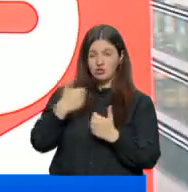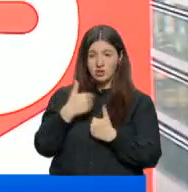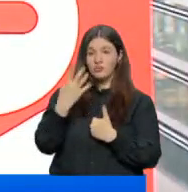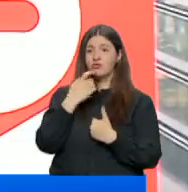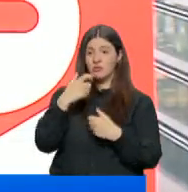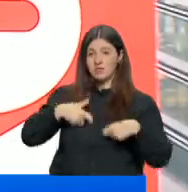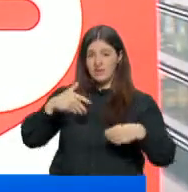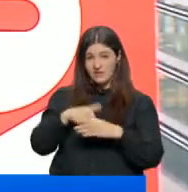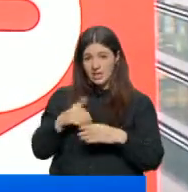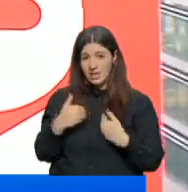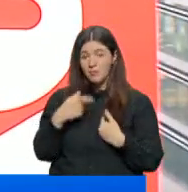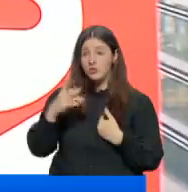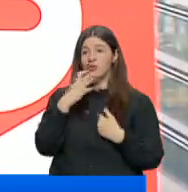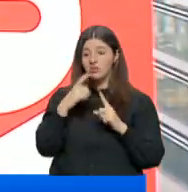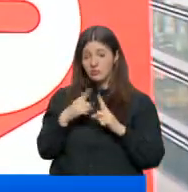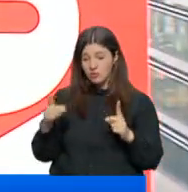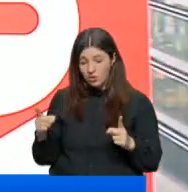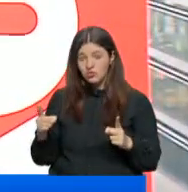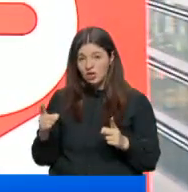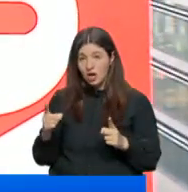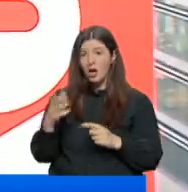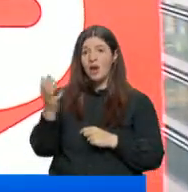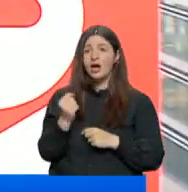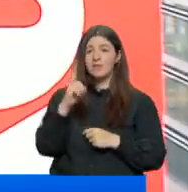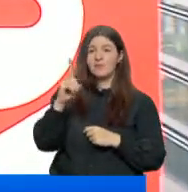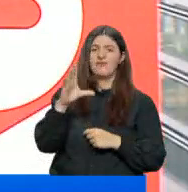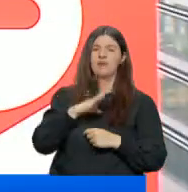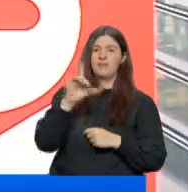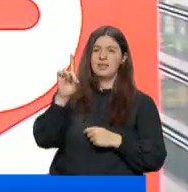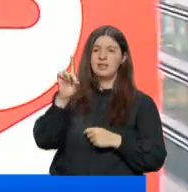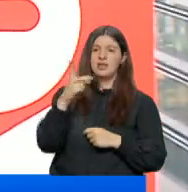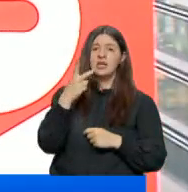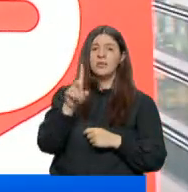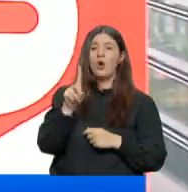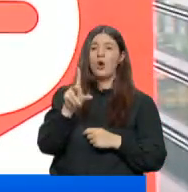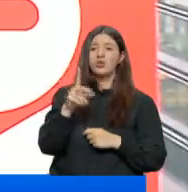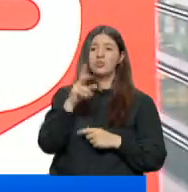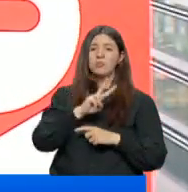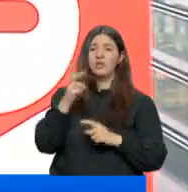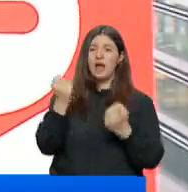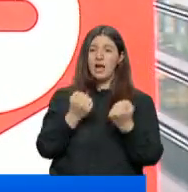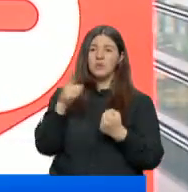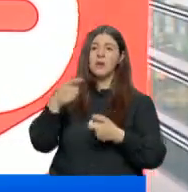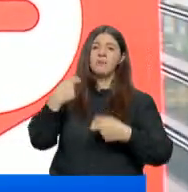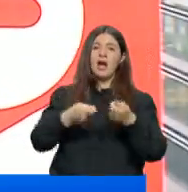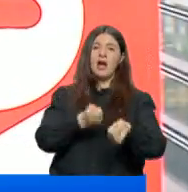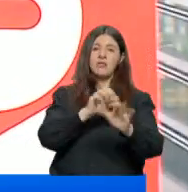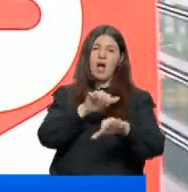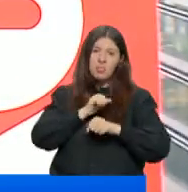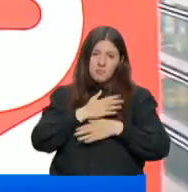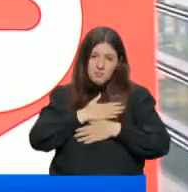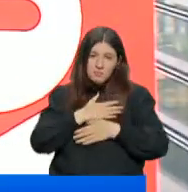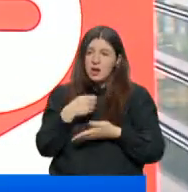yıldır milletvekiliyim. Bu 4 yıl boyunca aldığım bir tek şey var. 2013 model bir araba. Onu da banka kredisiyle aldım.